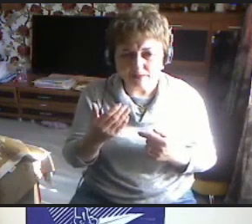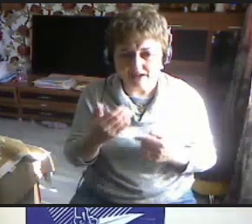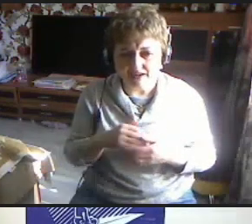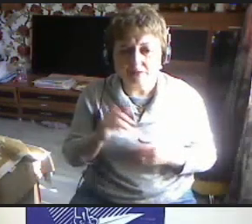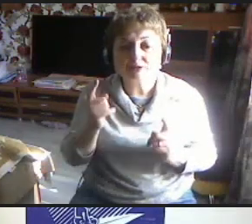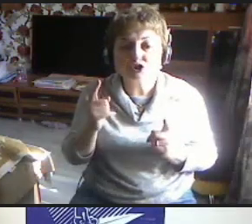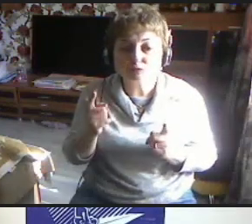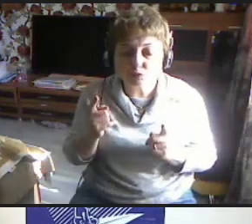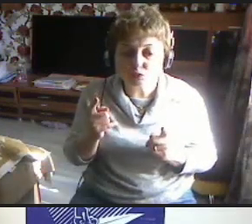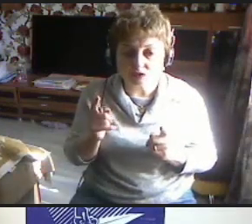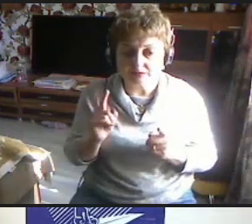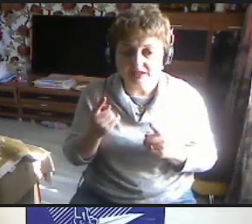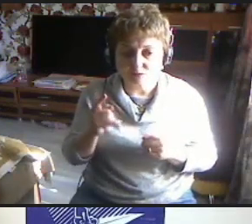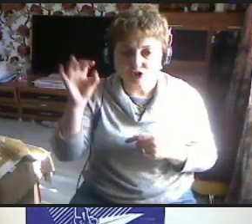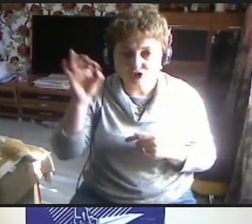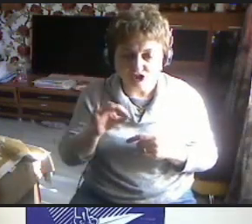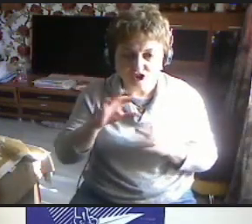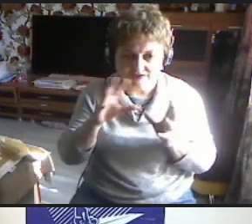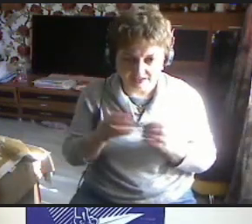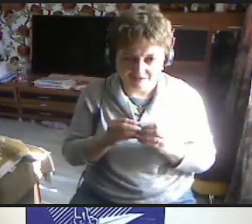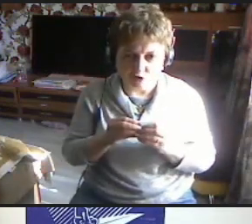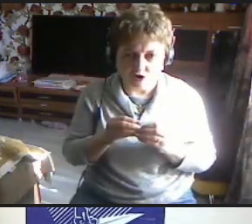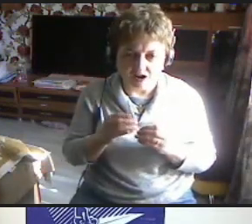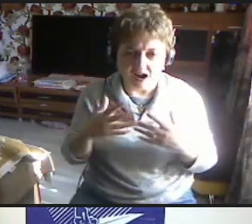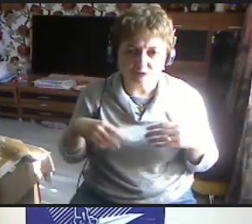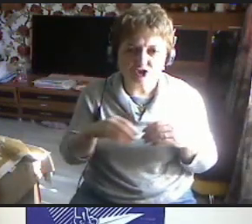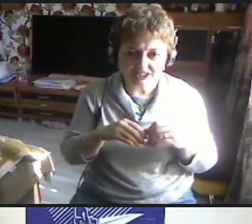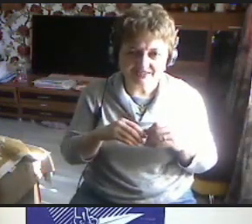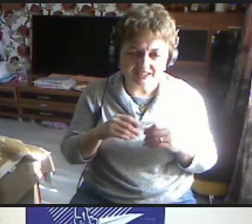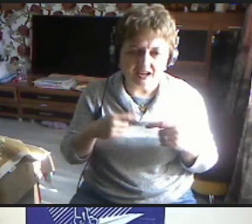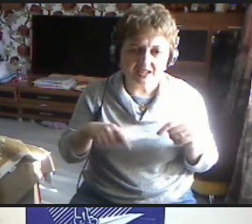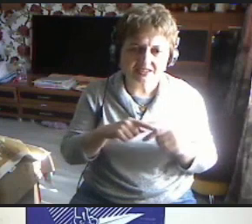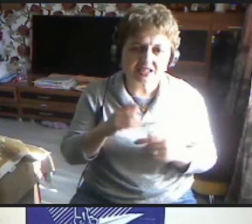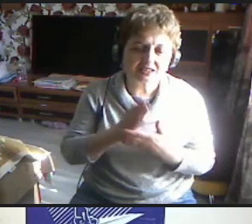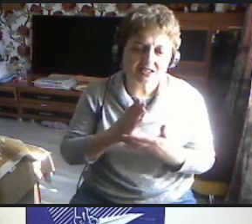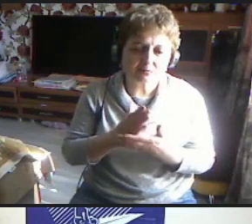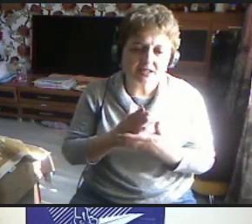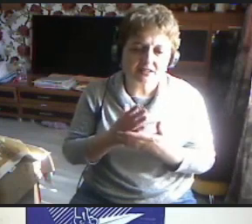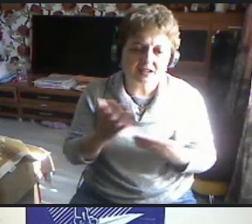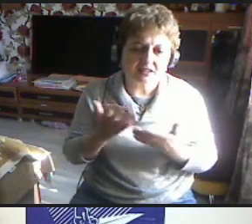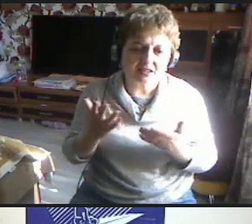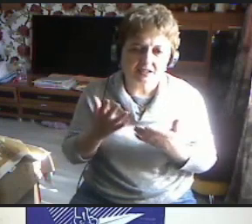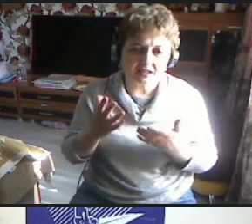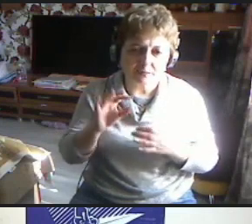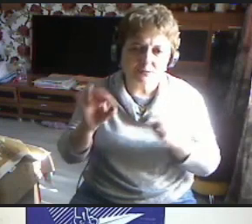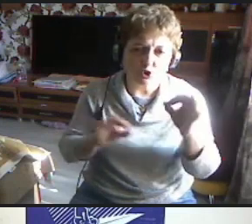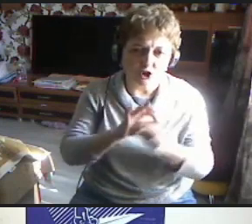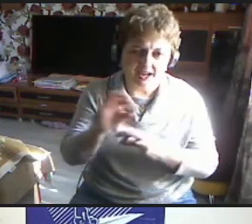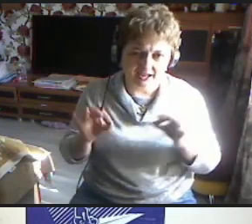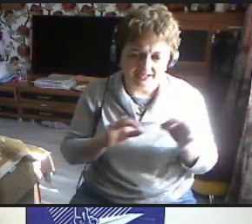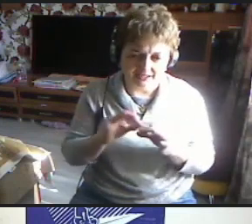что чаще всего все-таки общественная организация имеет некий проект. Проект,